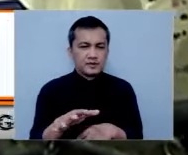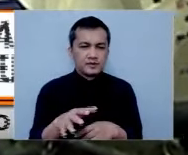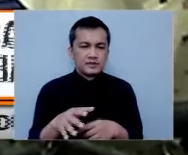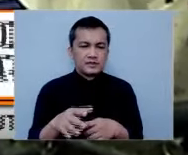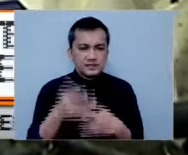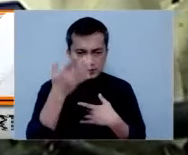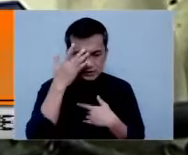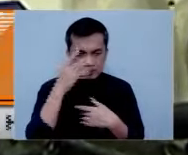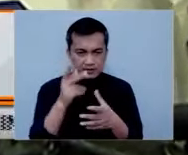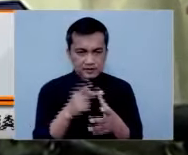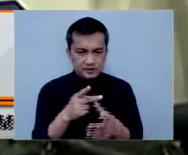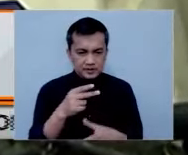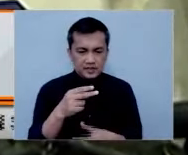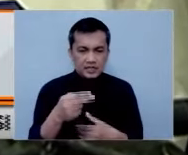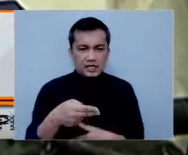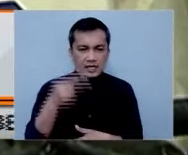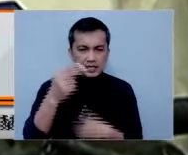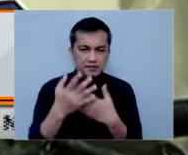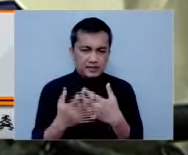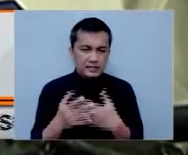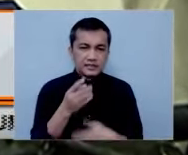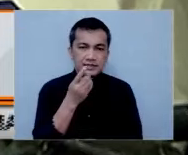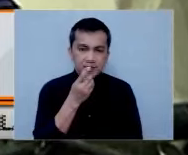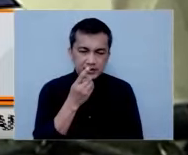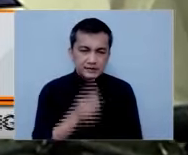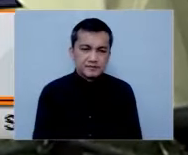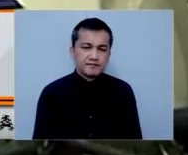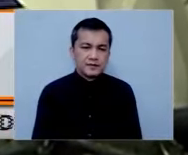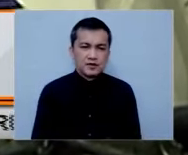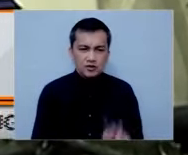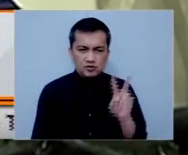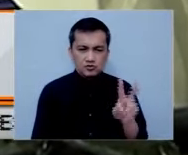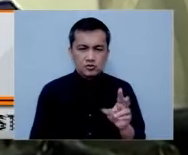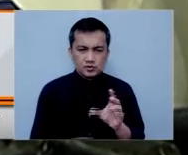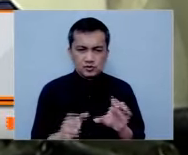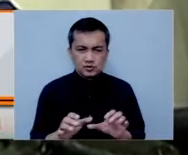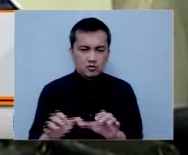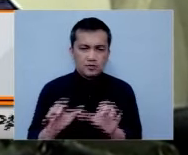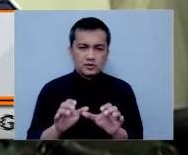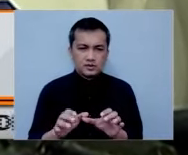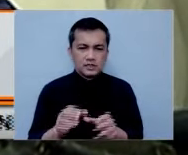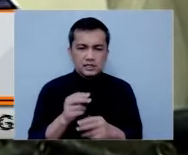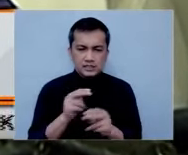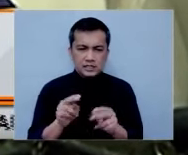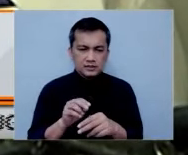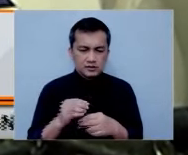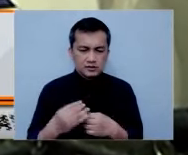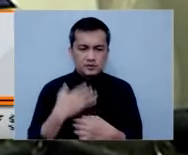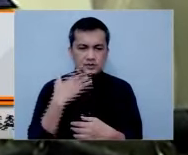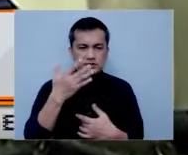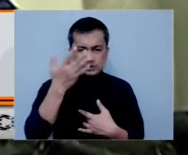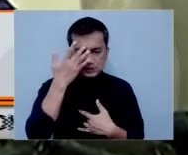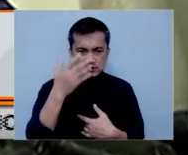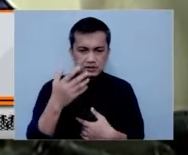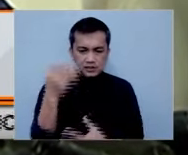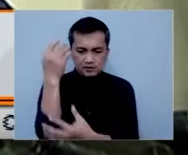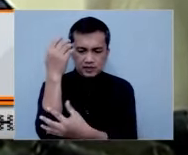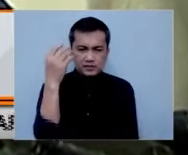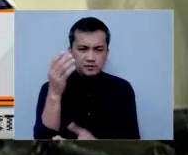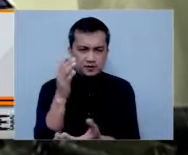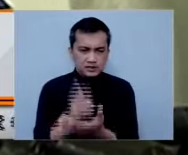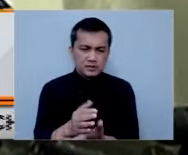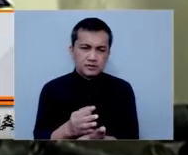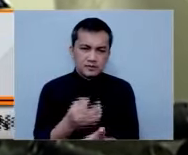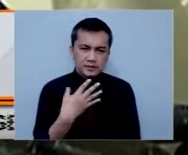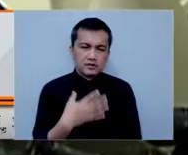yung hypertension and diabetes. Two of the most common non-communicable disease. Kasi yung mga mahihirap, humihinto ng pag-inom.